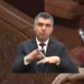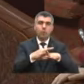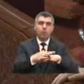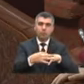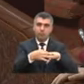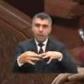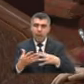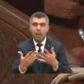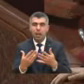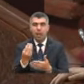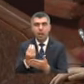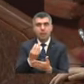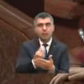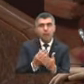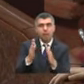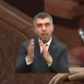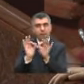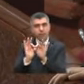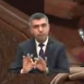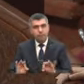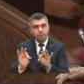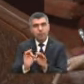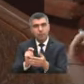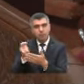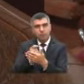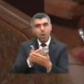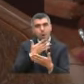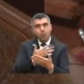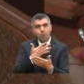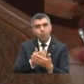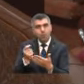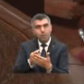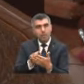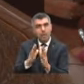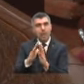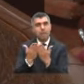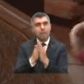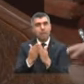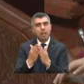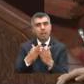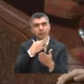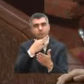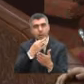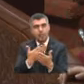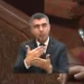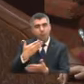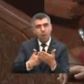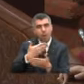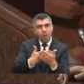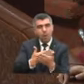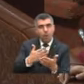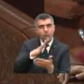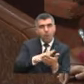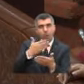بكفالة الأطفال المهملين، التوثيق العدلي، نظام الحالة المدنية، تبسيط الإجراءات والمساطر الواجب اتباعها من طرف